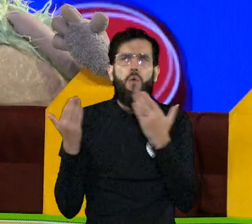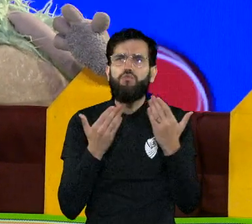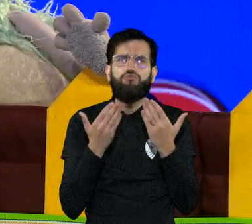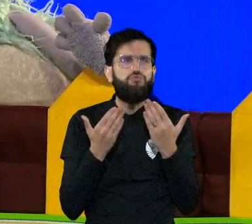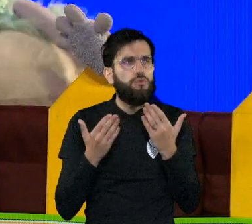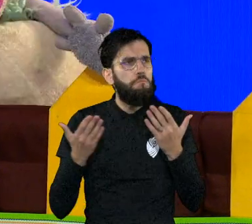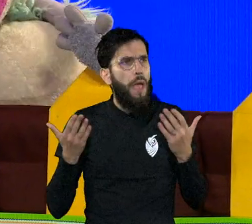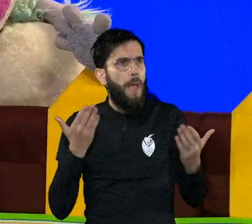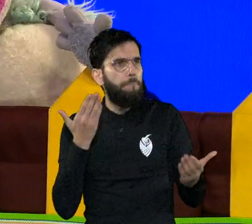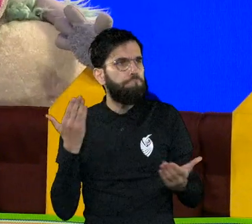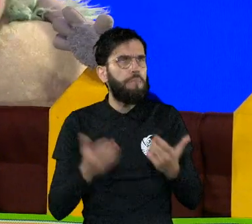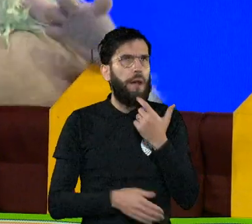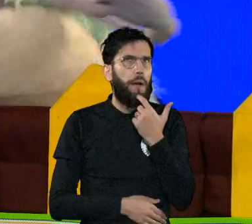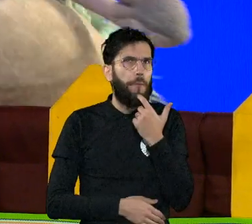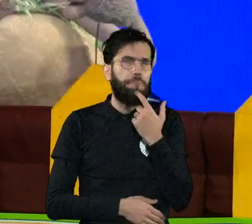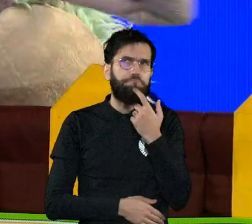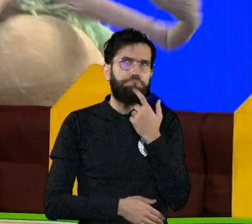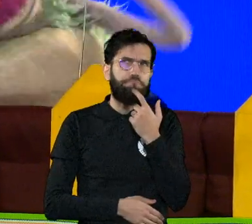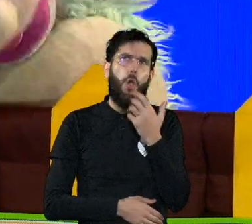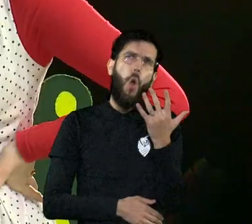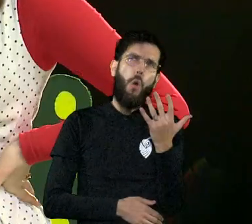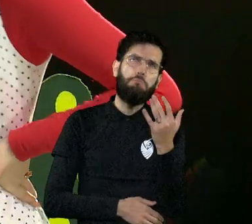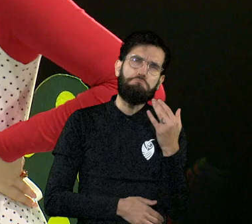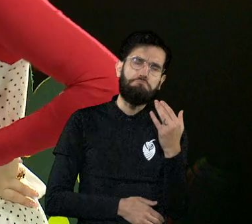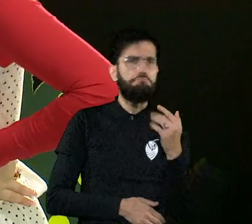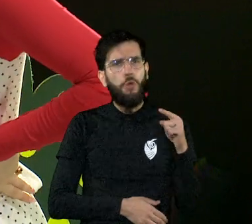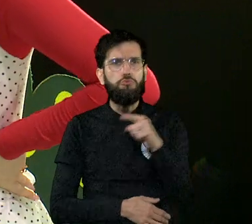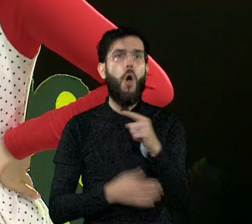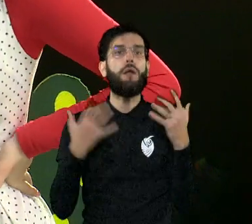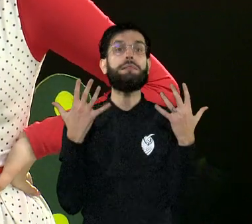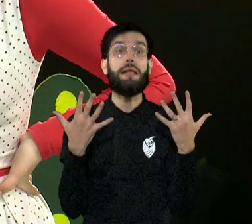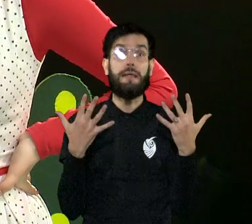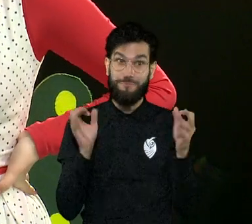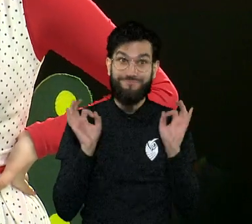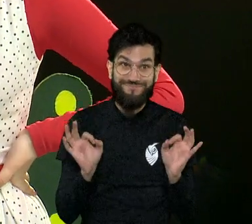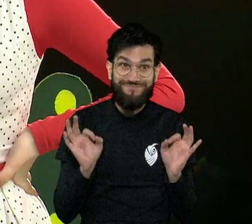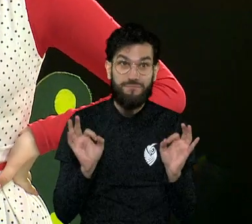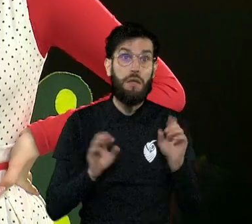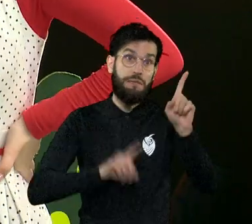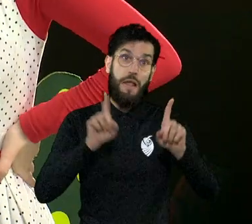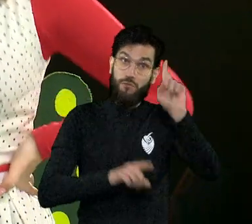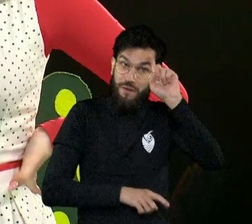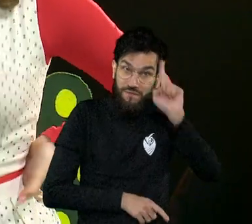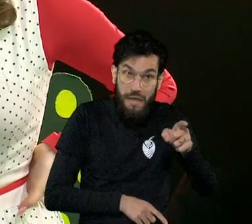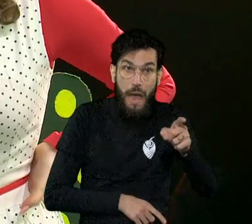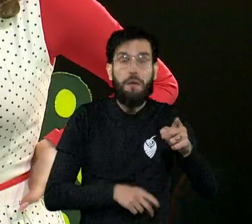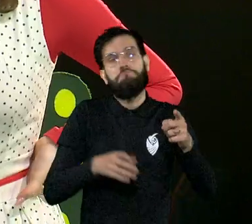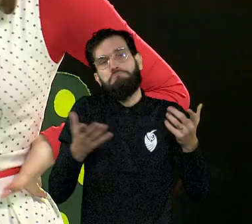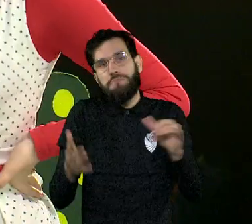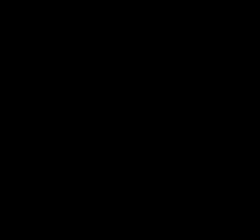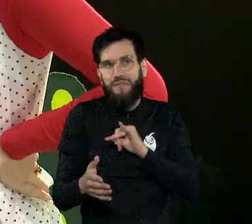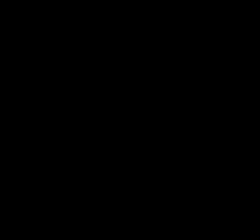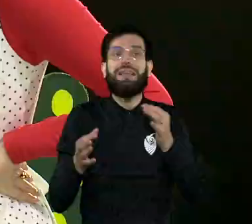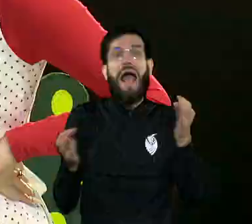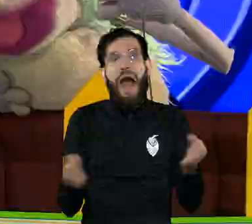napríklad do 10. Čo poviete? To je tak akurát. No a vy, čo už počítať viete, tak si to s nami aspoň